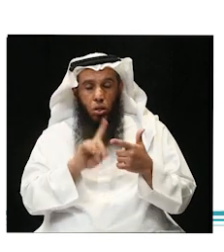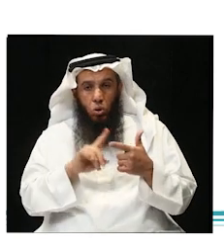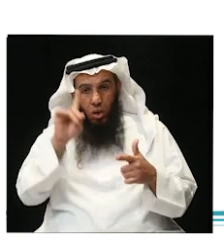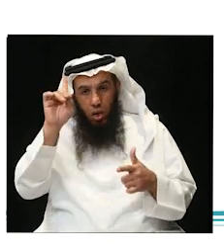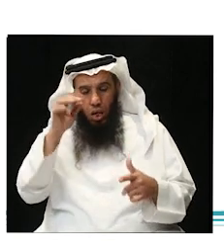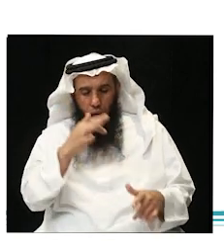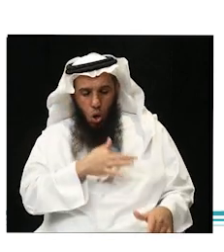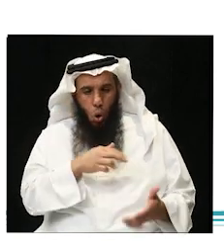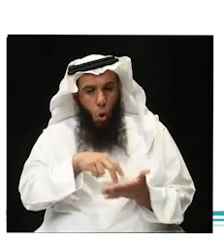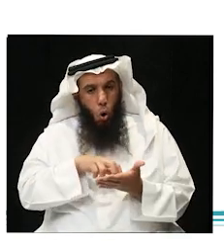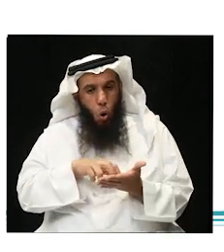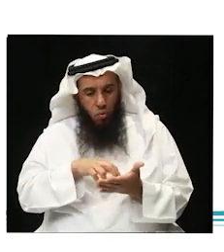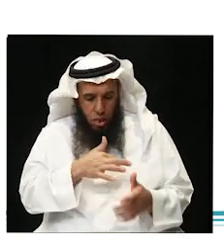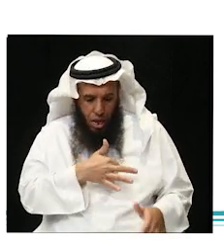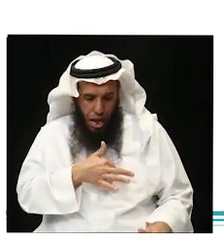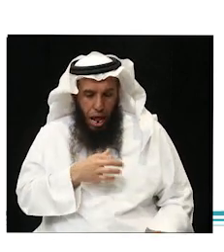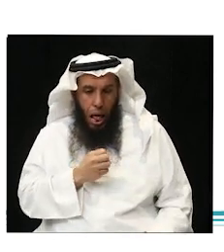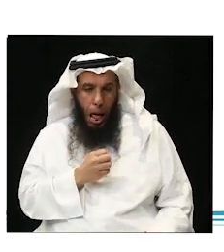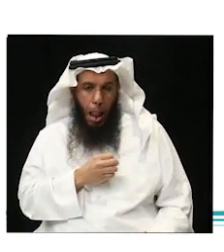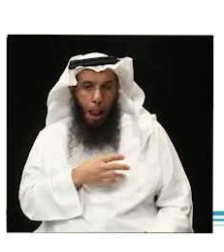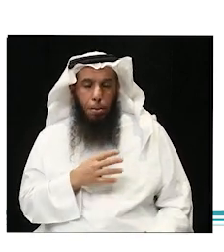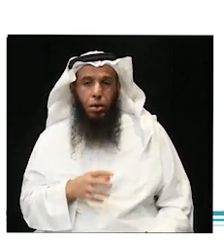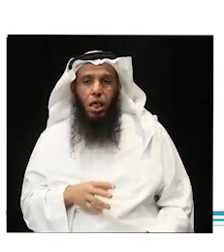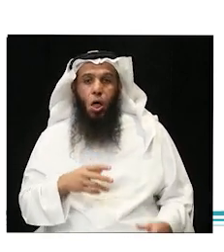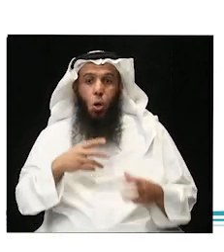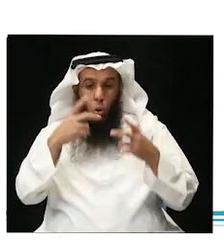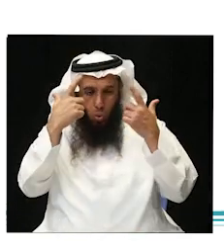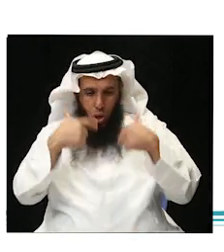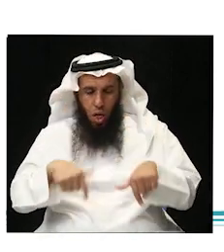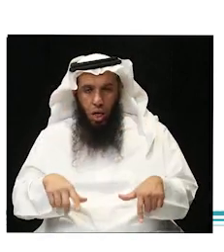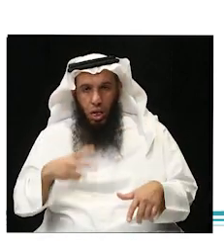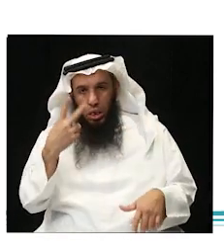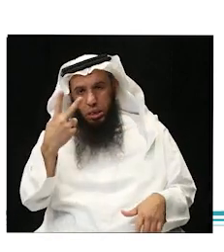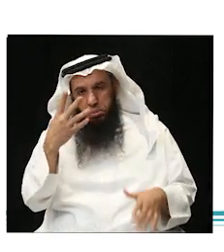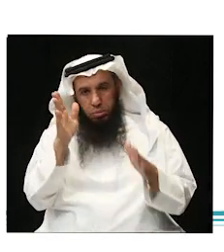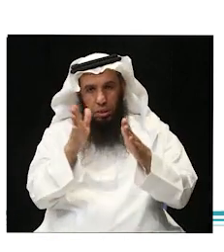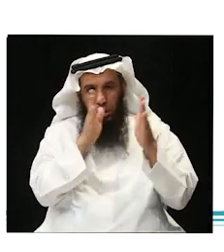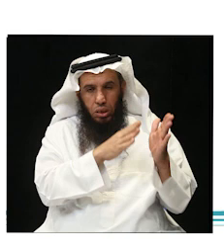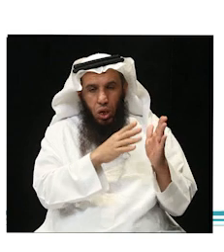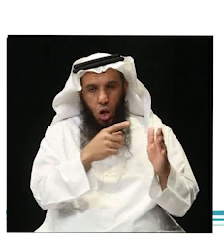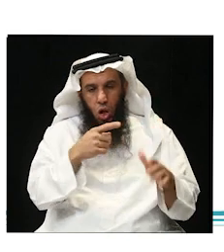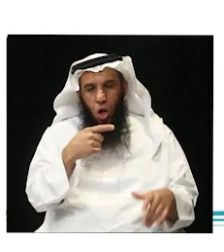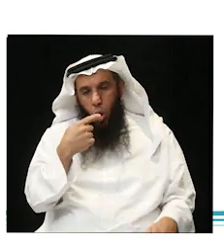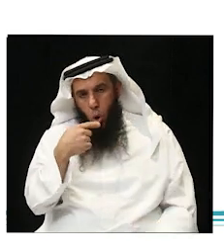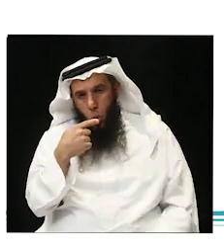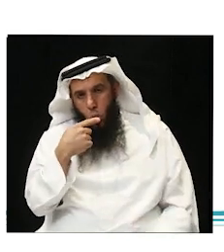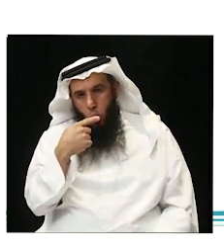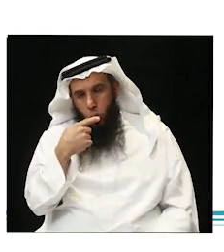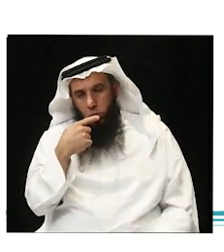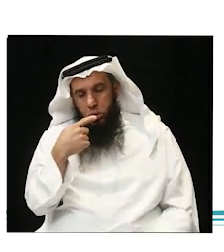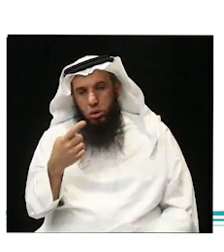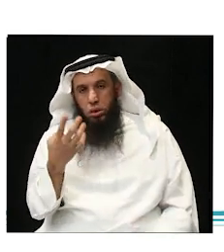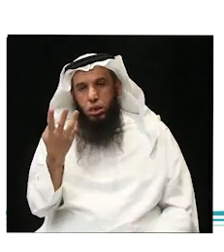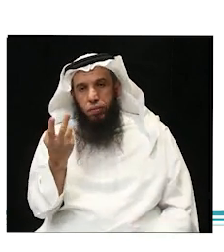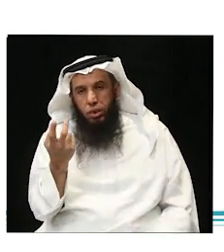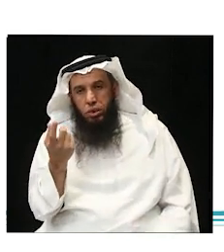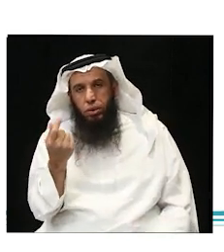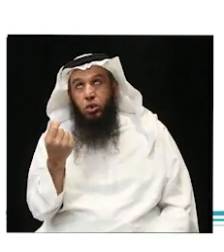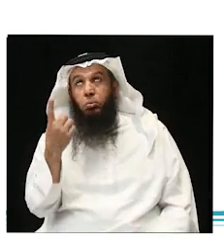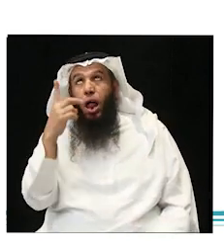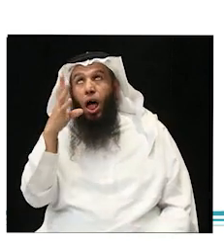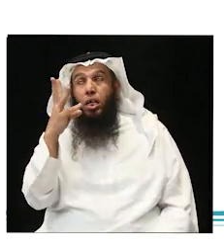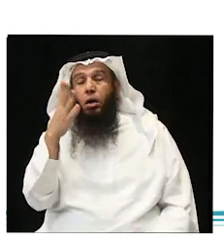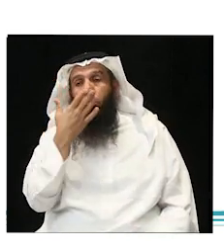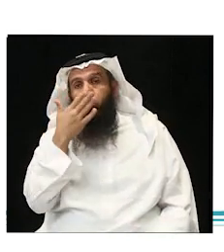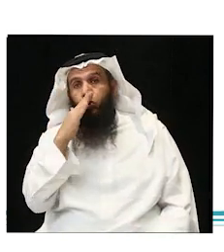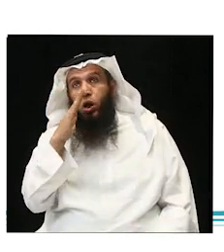القلب. الظاهرة فيها قسمين، فيها قولية مثل لما تقول سبحان الله والحمد لله ولا إله إلا الله